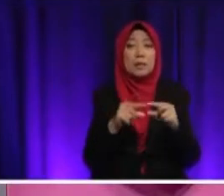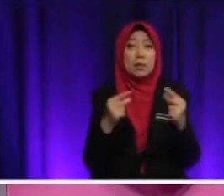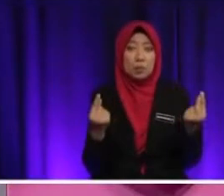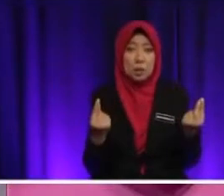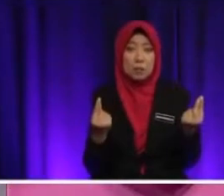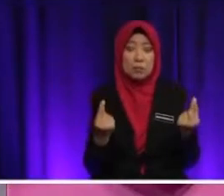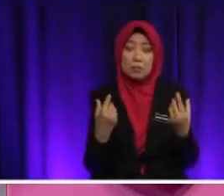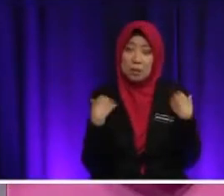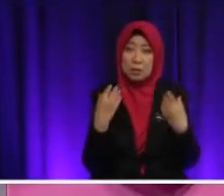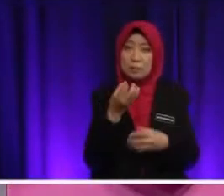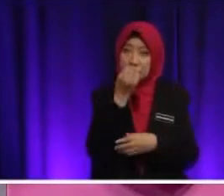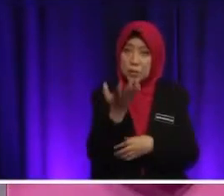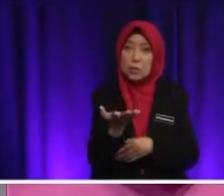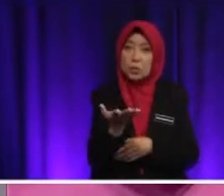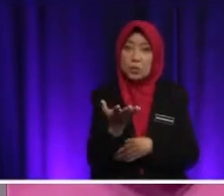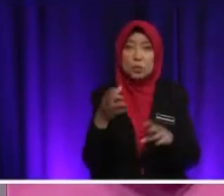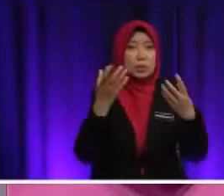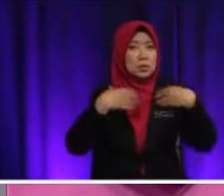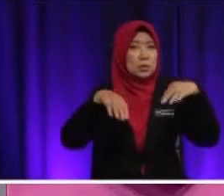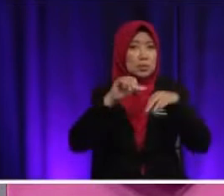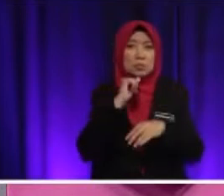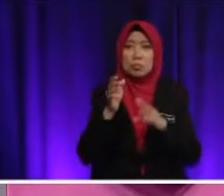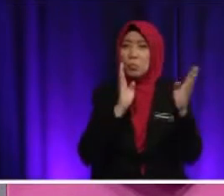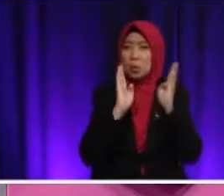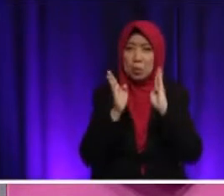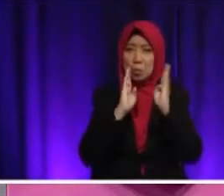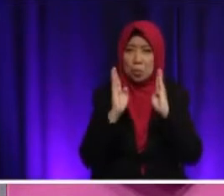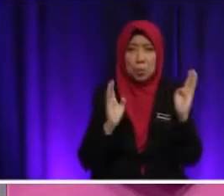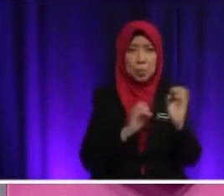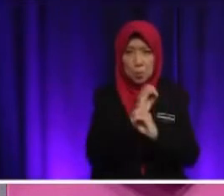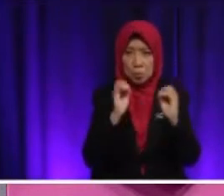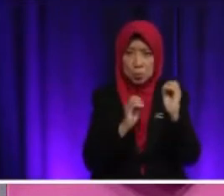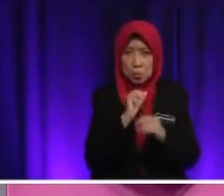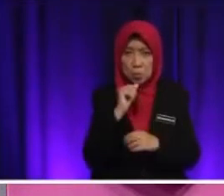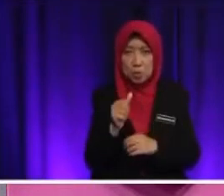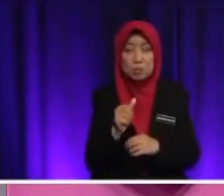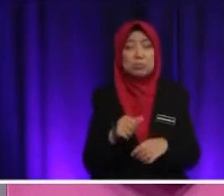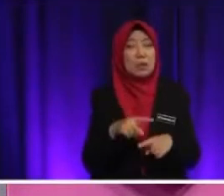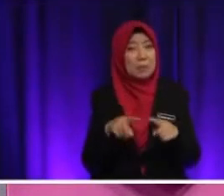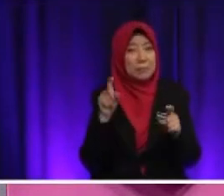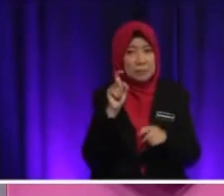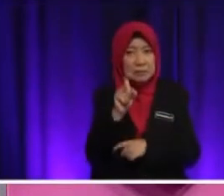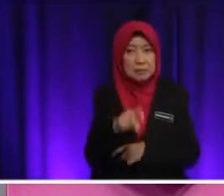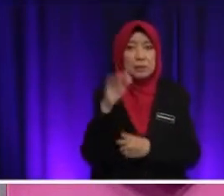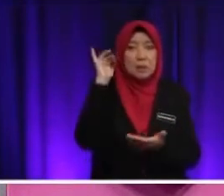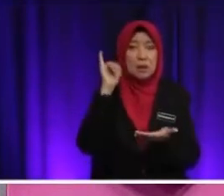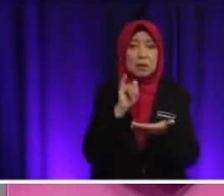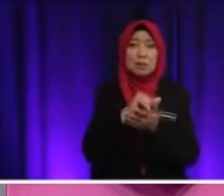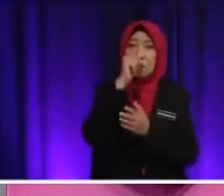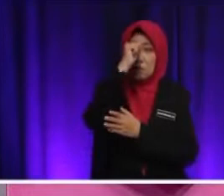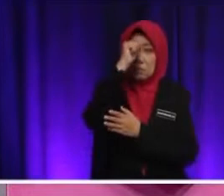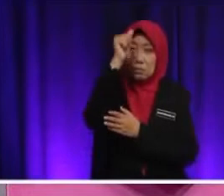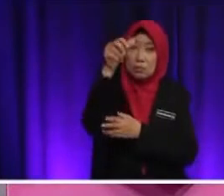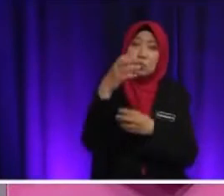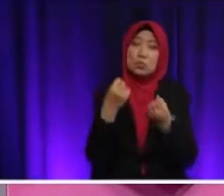Disebut di dalam Al-Quran. Kita cerita bukan sembang kosong, ya, murid-murid sekalian. Ya, kita sebagai seorang muslim, kita yakin Allah Subhanahu Wa Taala